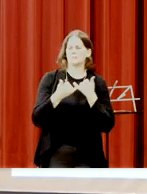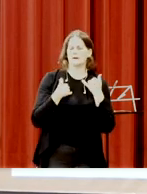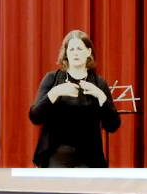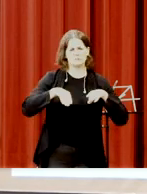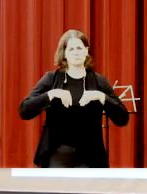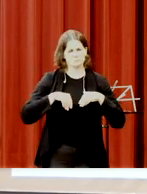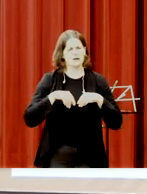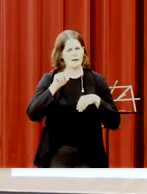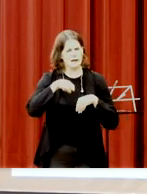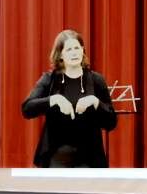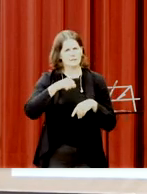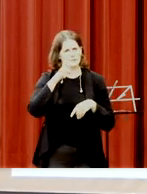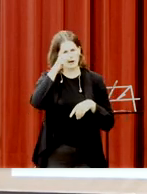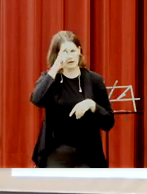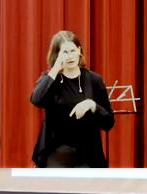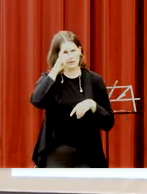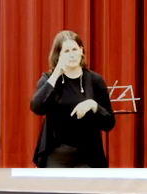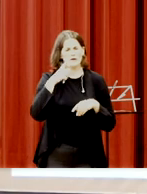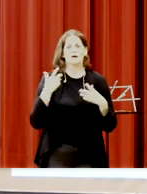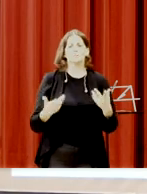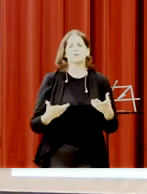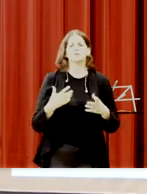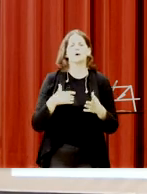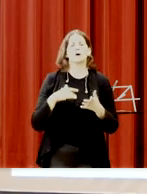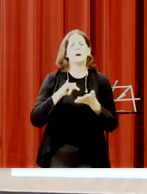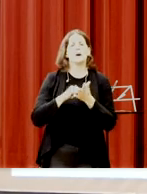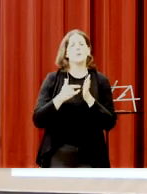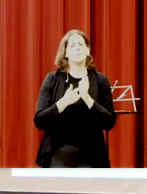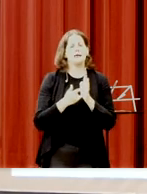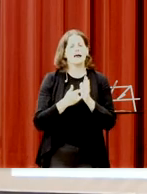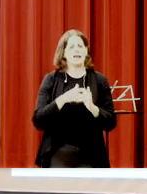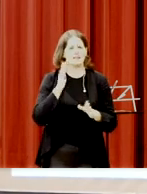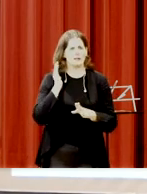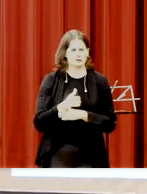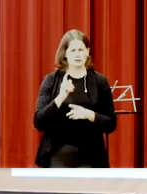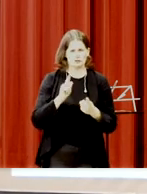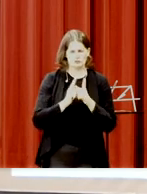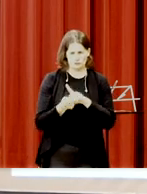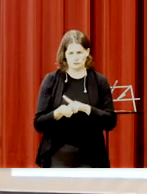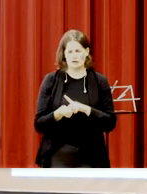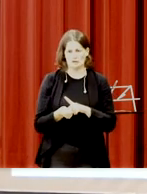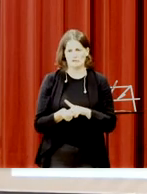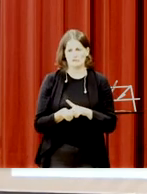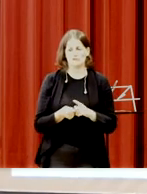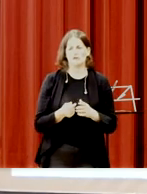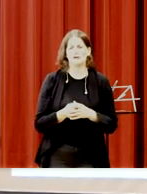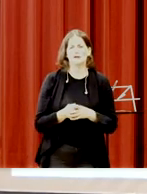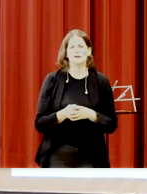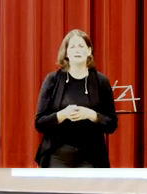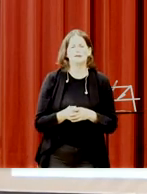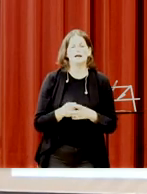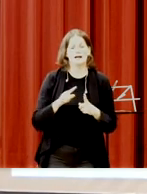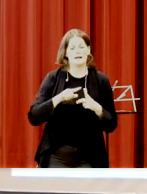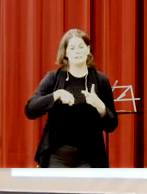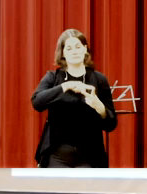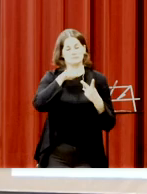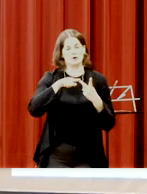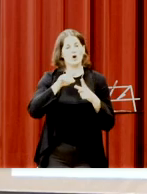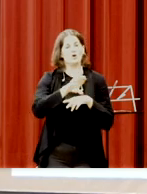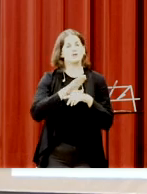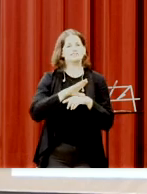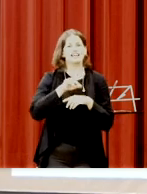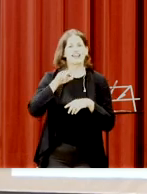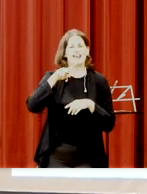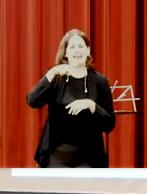seu successor, el conseller Nadal, va ampliar la idea, no només amb el col·lectiu del PDI, sinó també